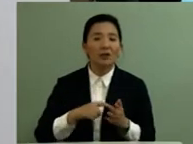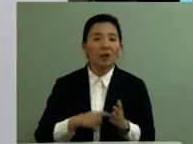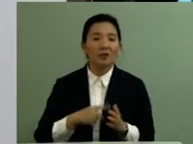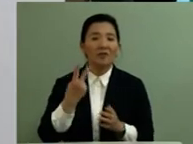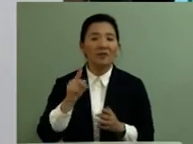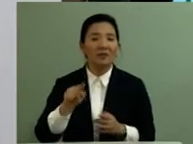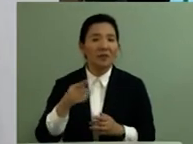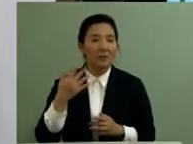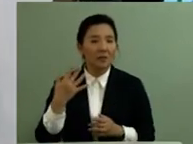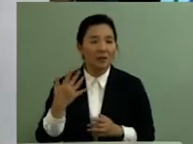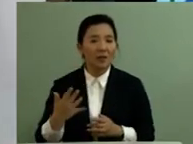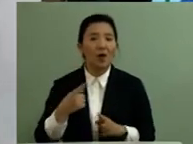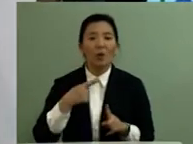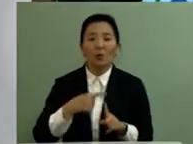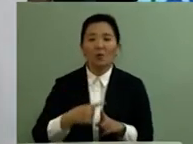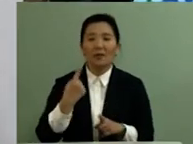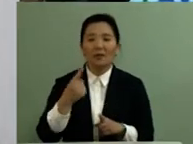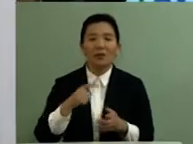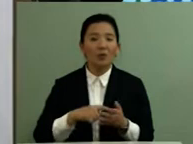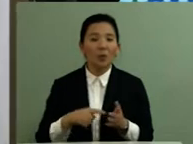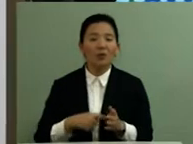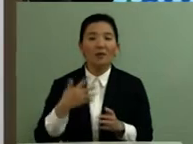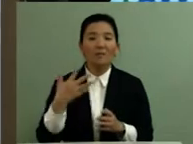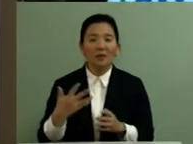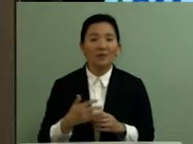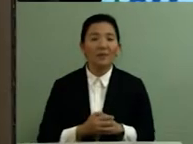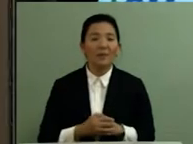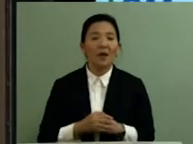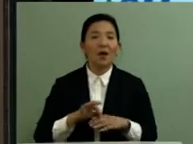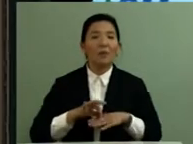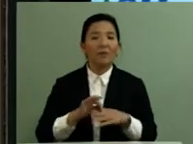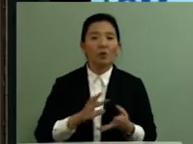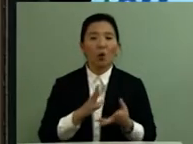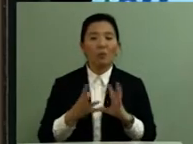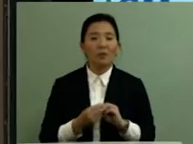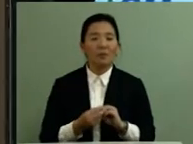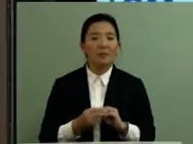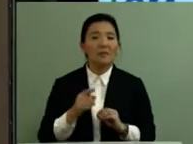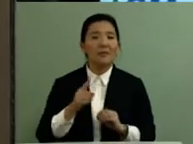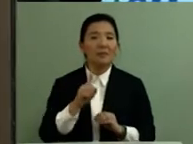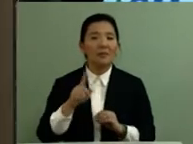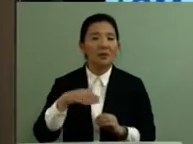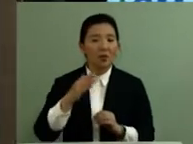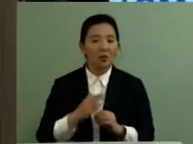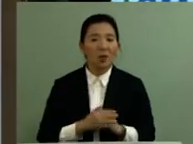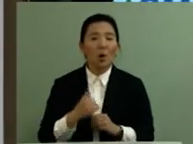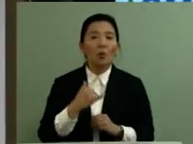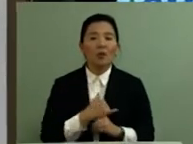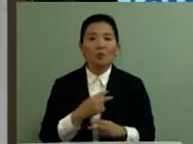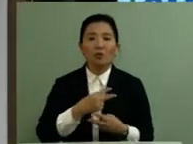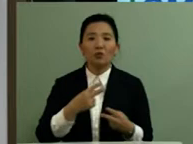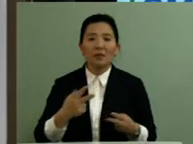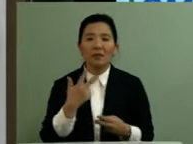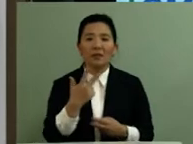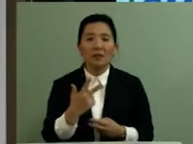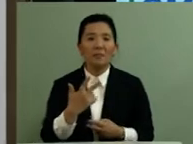на 2,5 плюс 1 деленное на 5. Приводим к общему знаменателю. И у нас получается